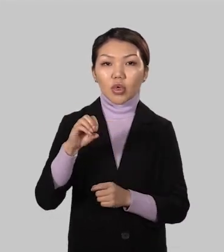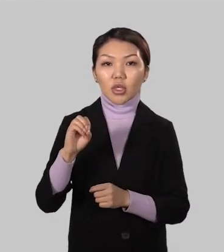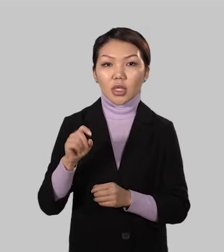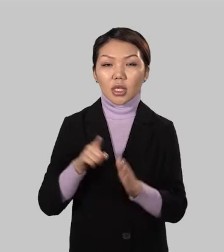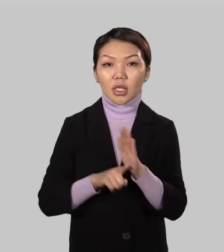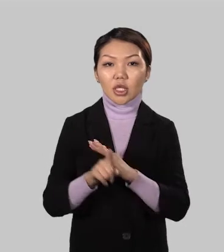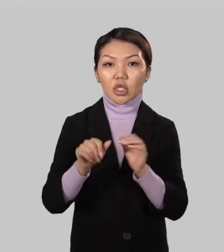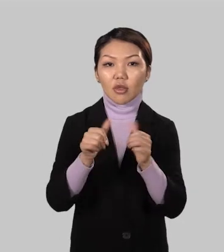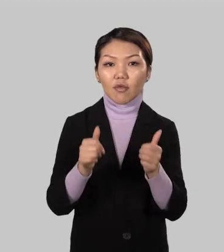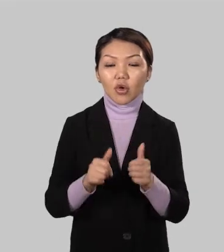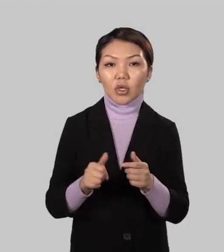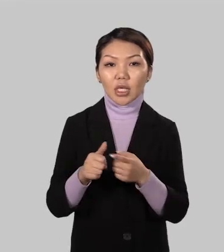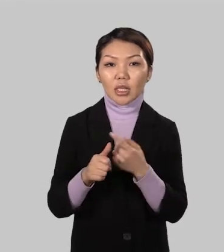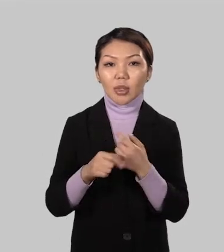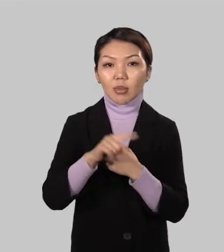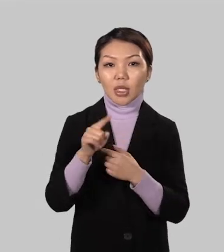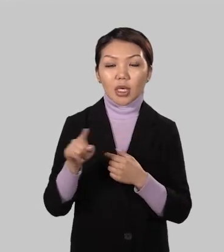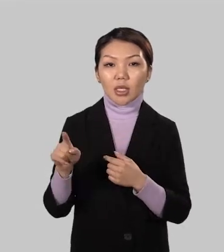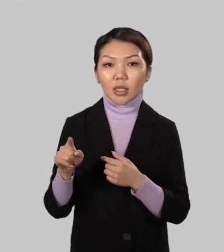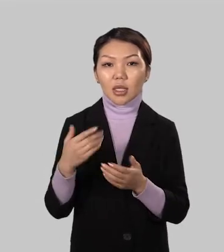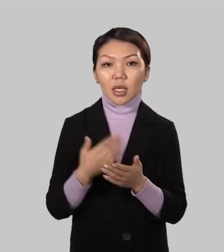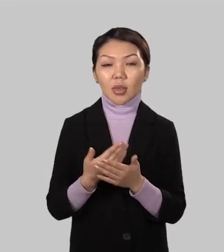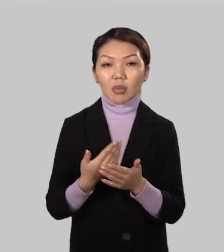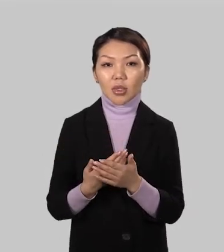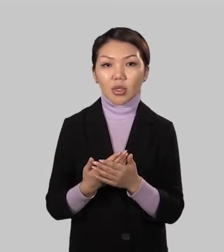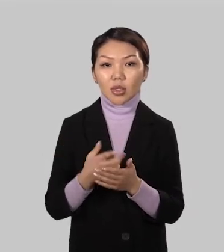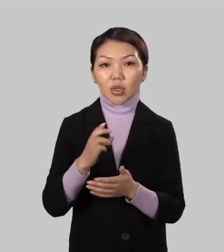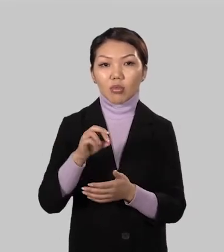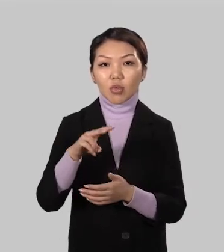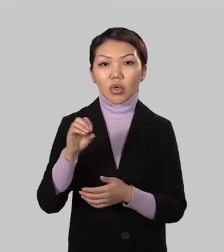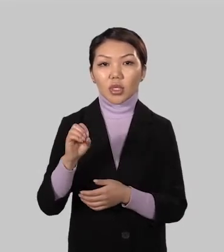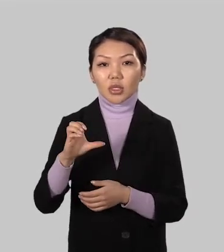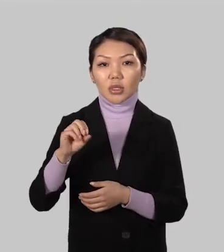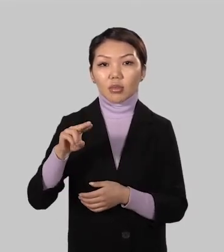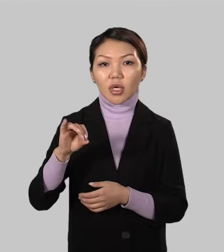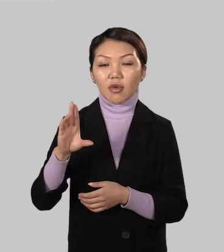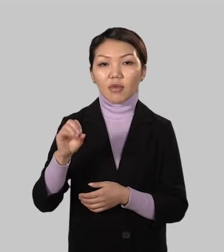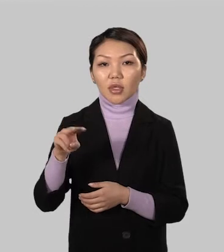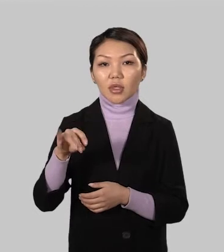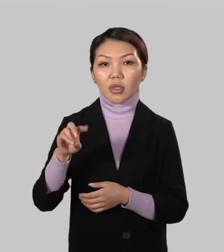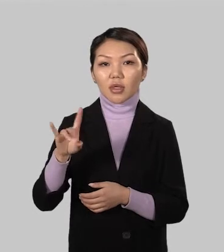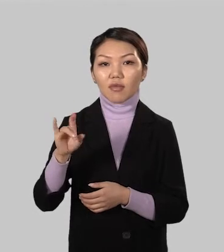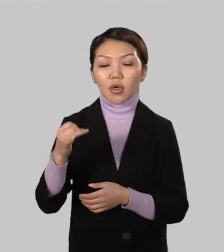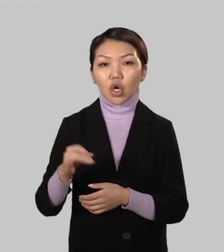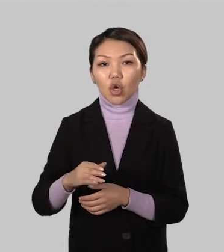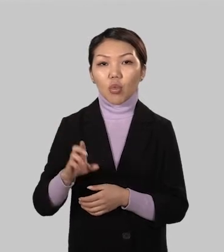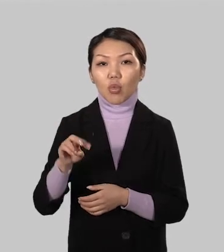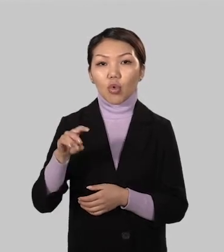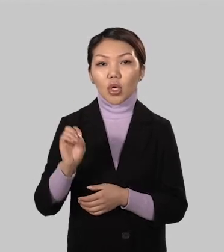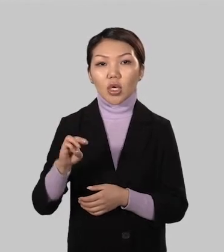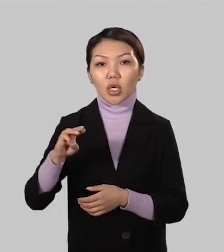начальной форме имени прилагательного например более справедливой более громкий более